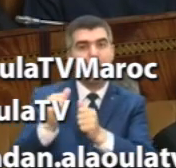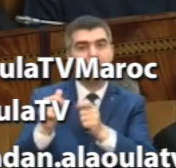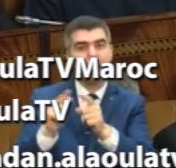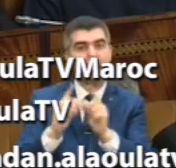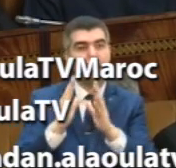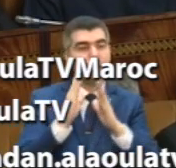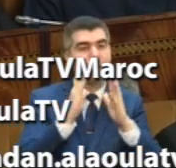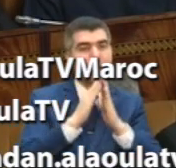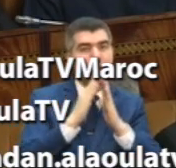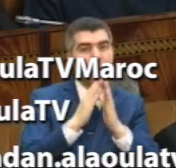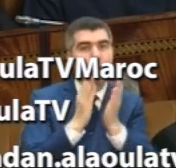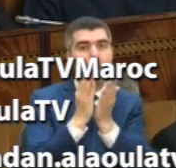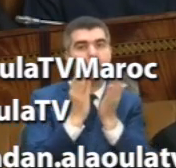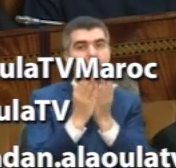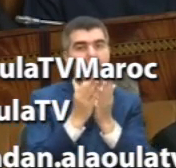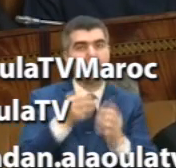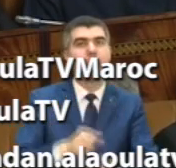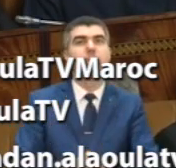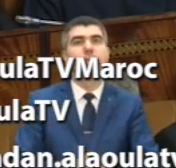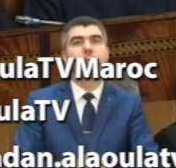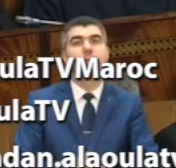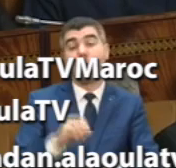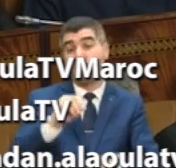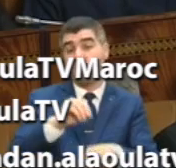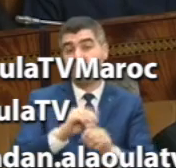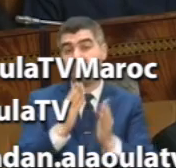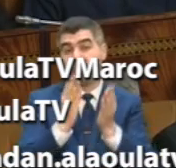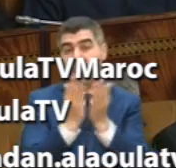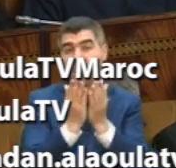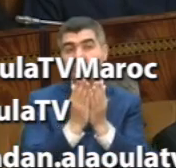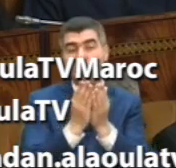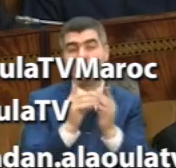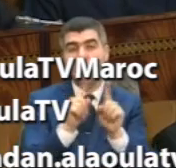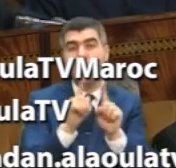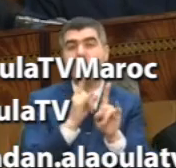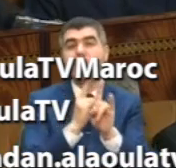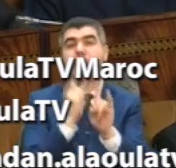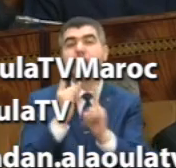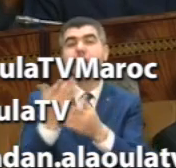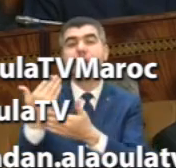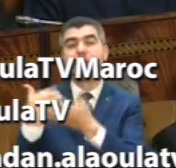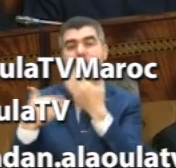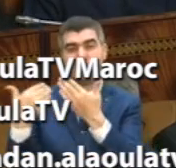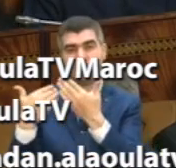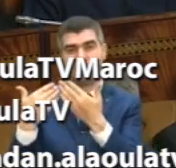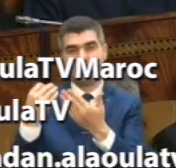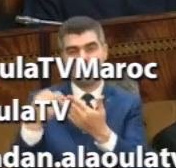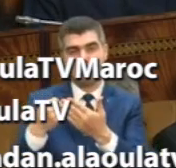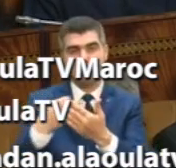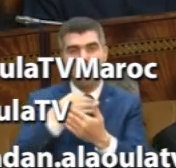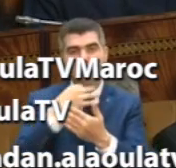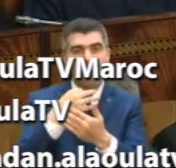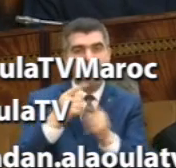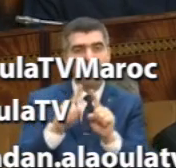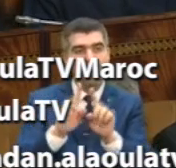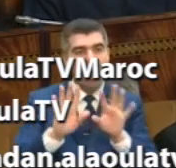وما بين المدارس التي يشغلها. هناك مدارس مهترئة، لا يمكن الحديث عن الجودة بتاتا سيد الوزير